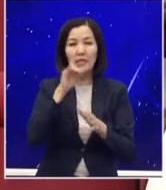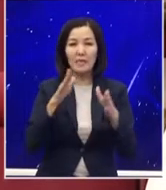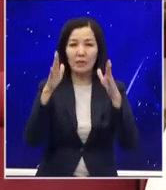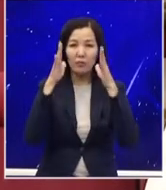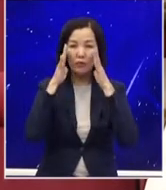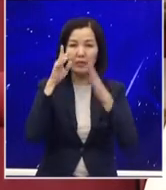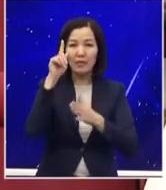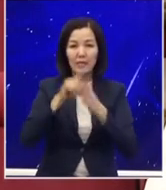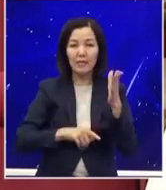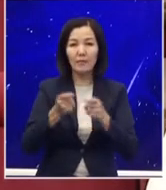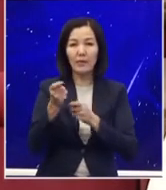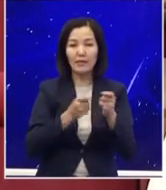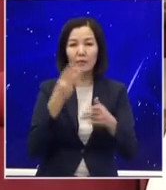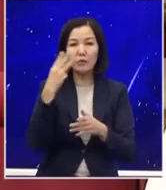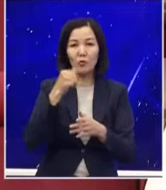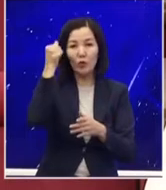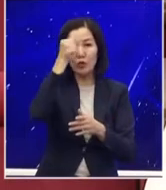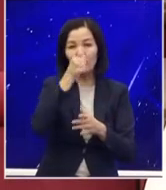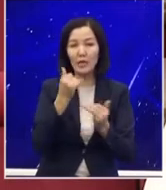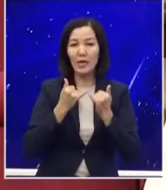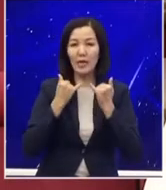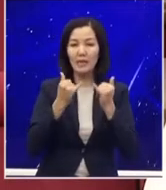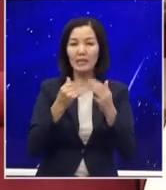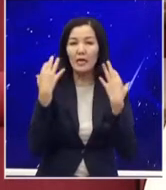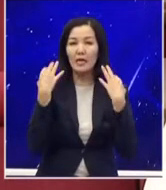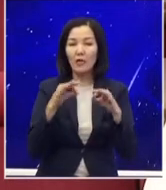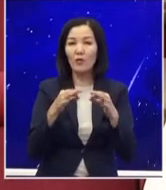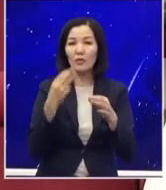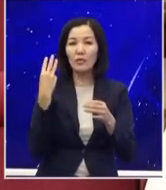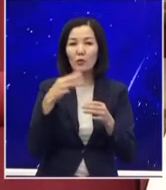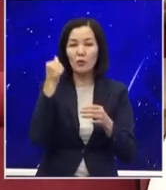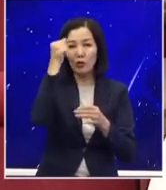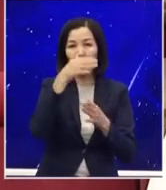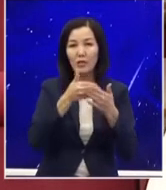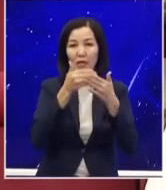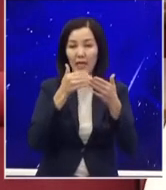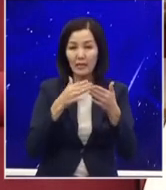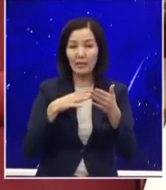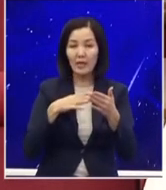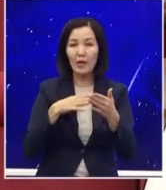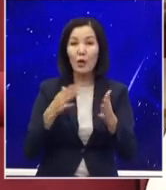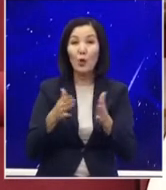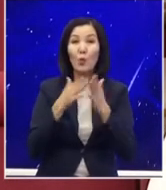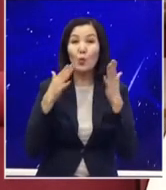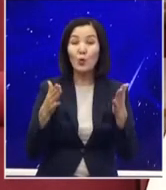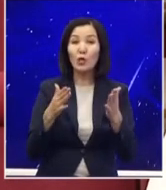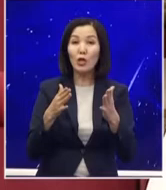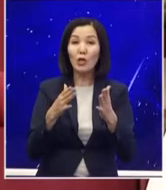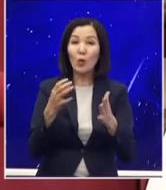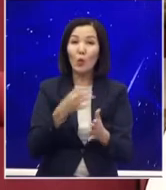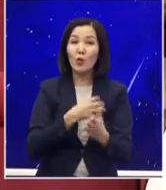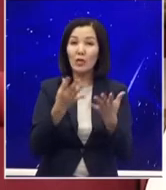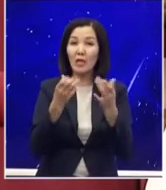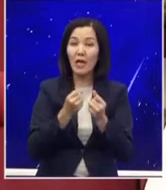діни басқармасының 30 жылдығының аясында тәуелсіздігіміздің 30 жылдығының қарсағында осындай үлкен наградаға ие болып